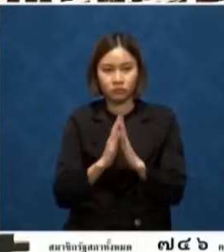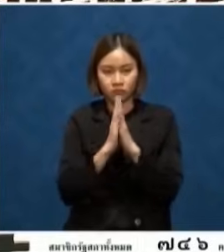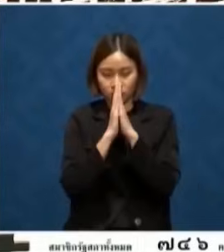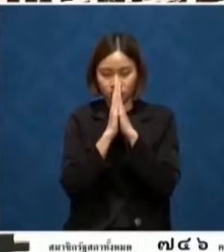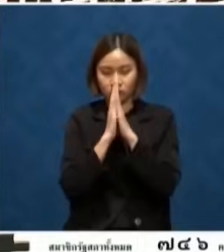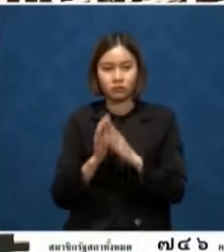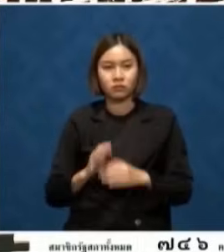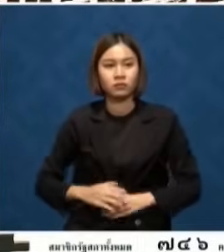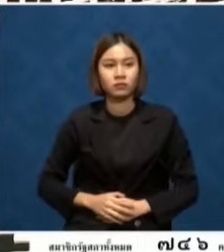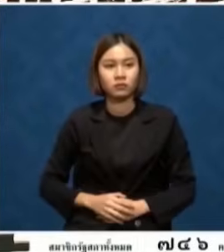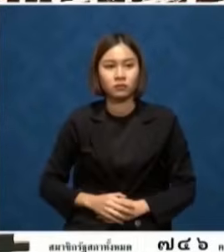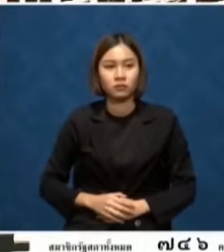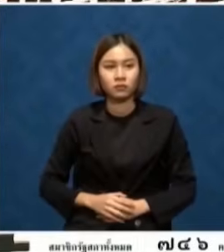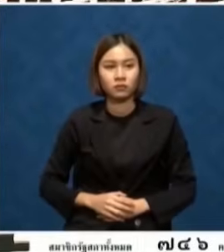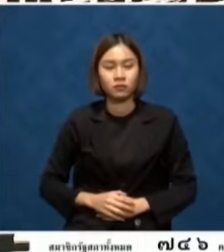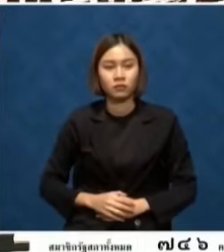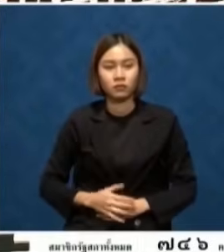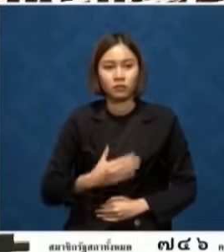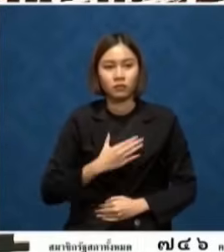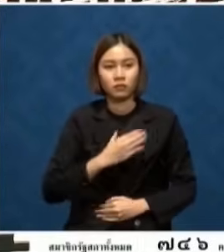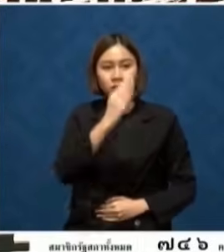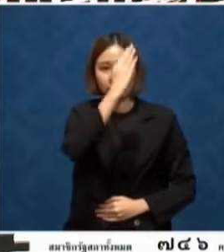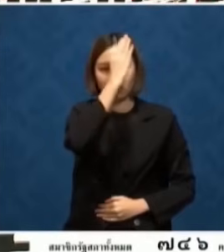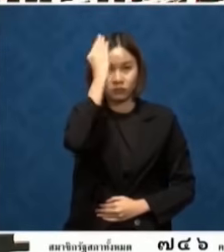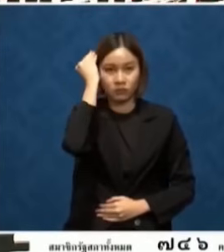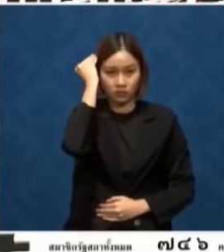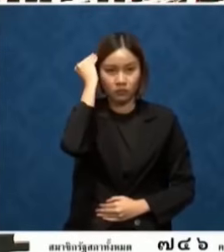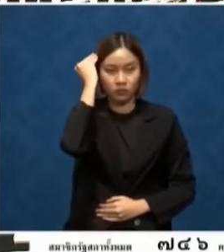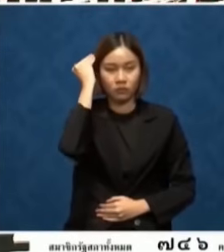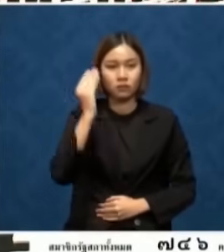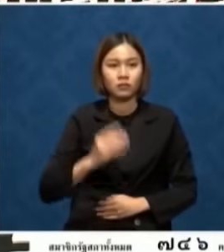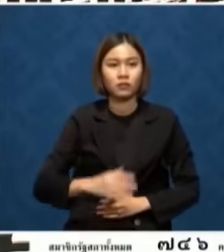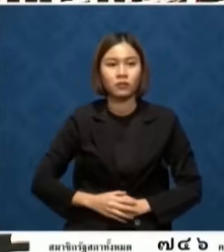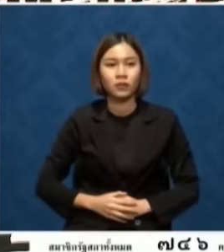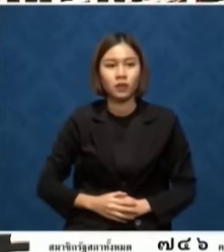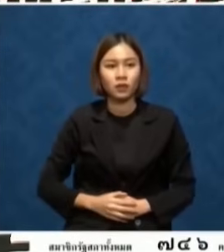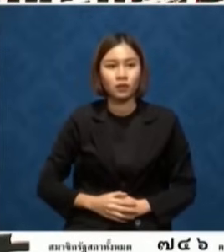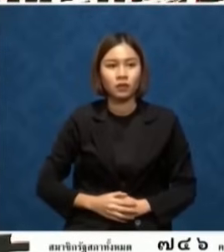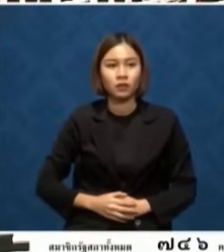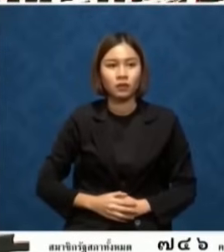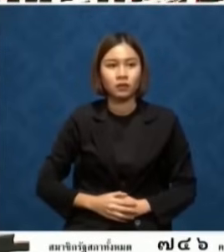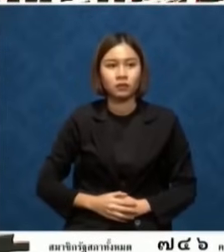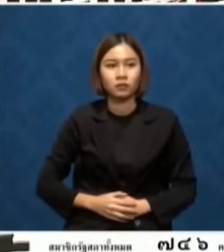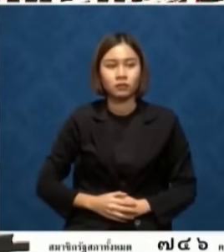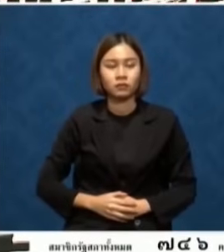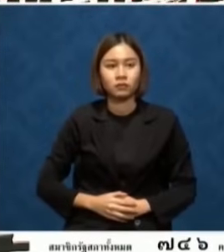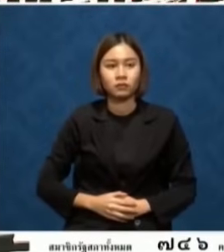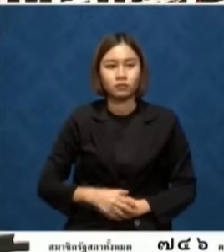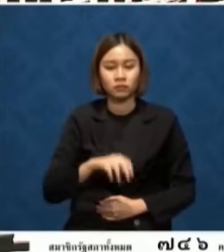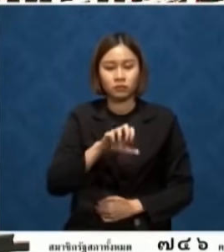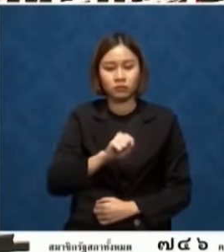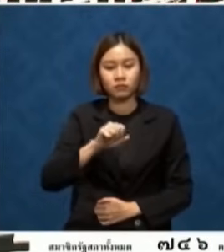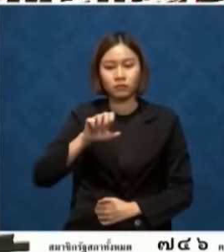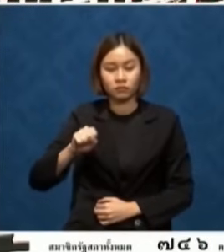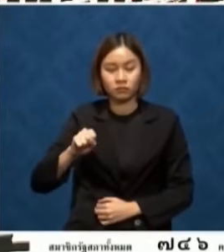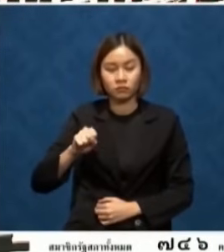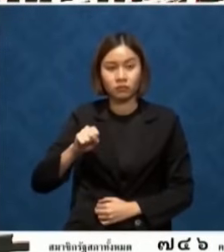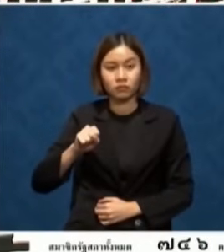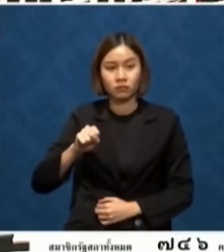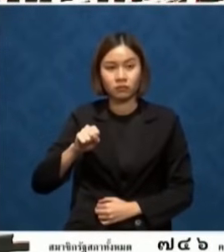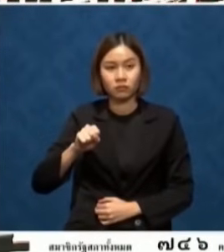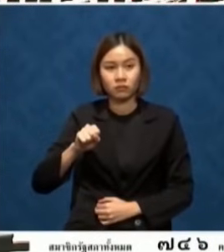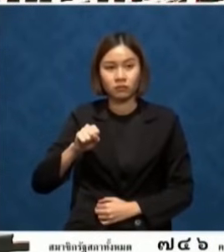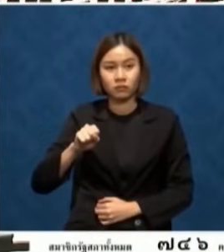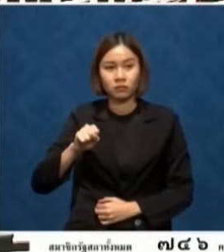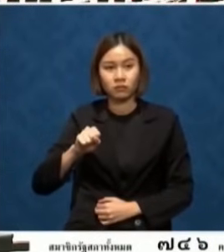ท่านประธานที่เคารพกระผมนายชวนหลีกภัยสมาชิกสภาผู้แทนราษฎรรวม